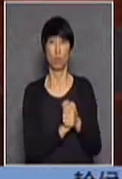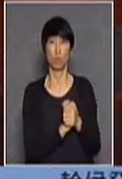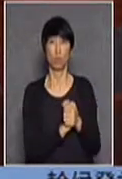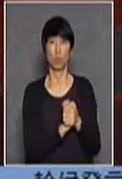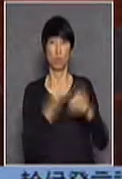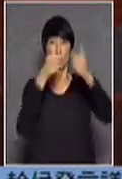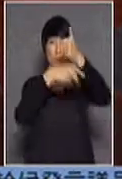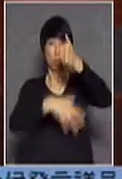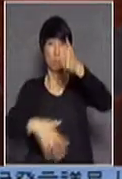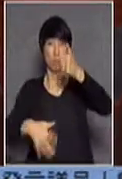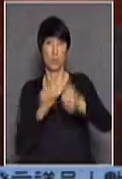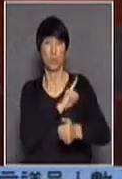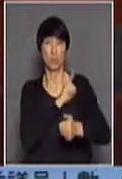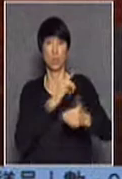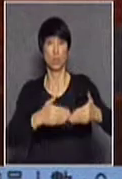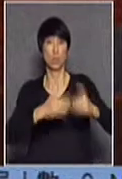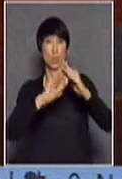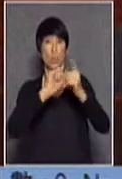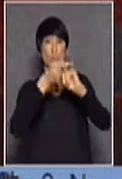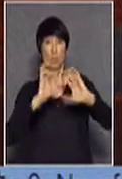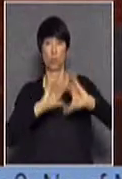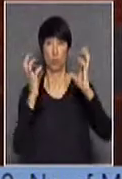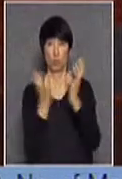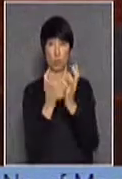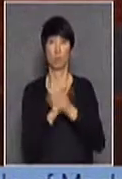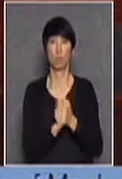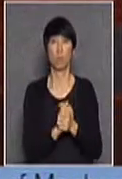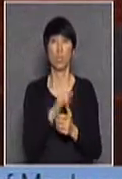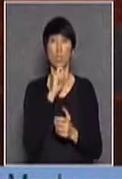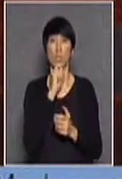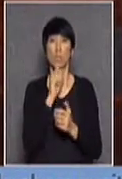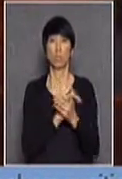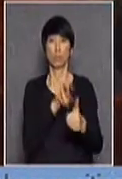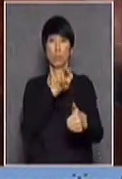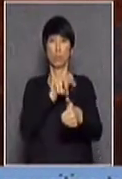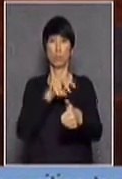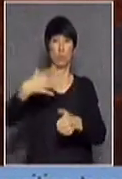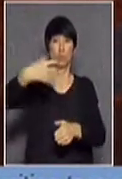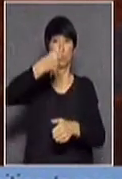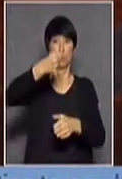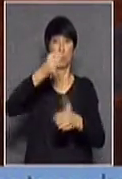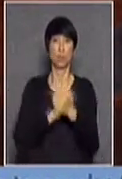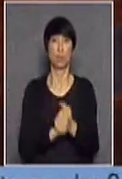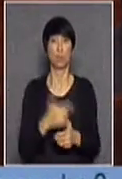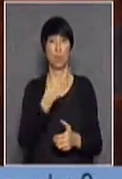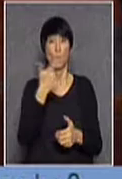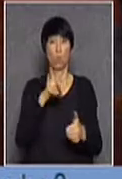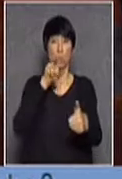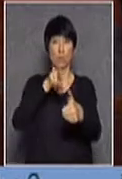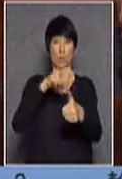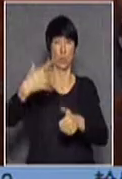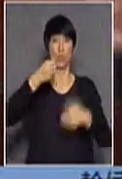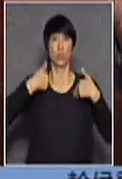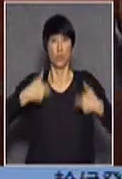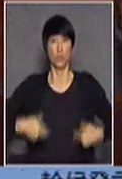回自己的代表組織，亦都有司理的，係嘛？你好多原居民組織都係用司理形式嘅身份，佢黃